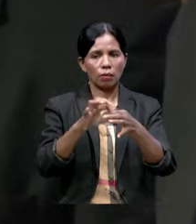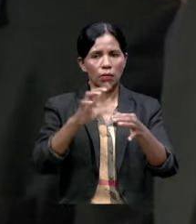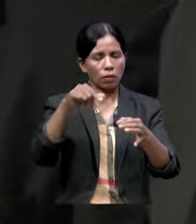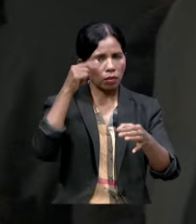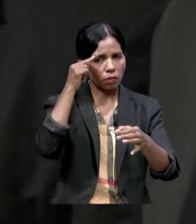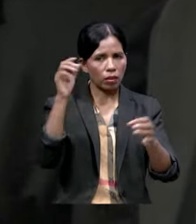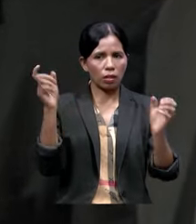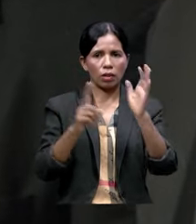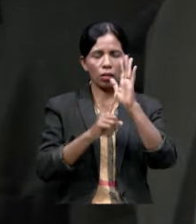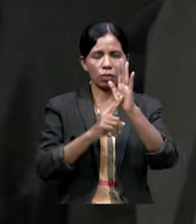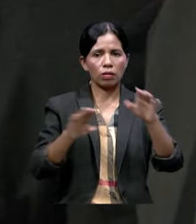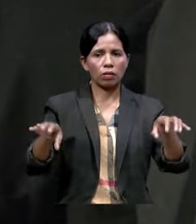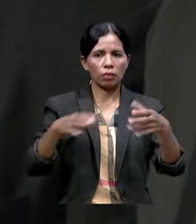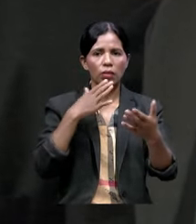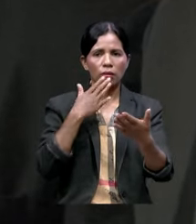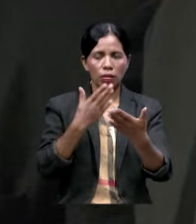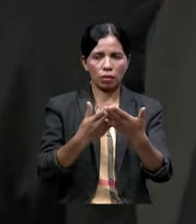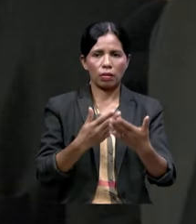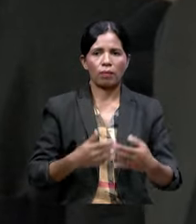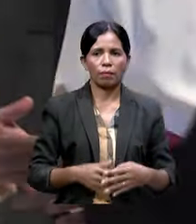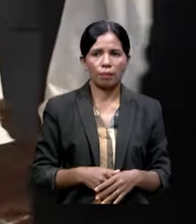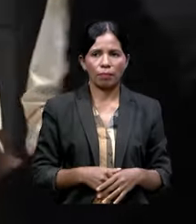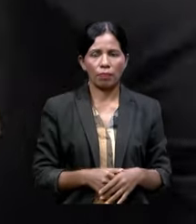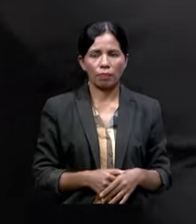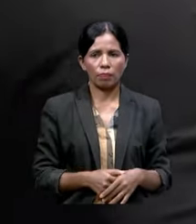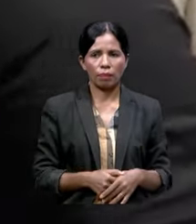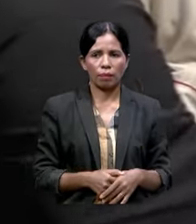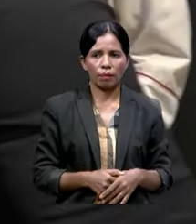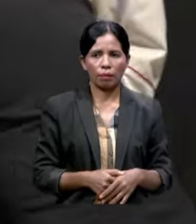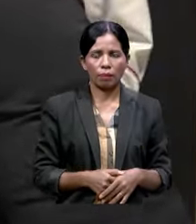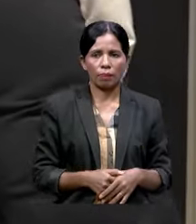nebe lahatudo progresu ye serviso. Romualdo Neves, Jaime dos Santos, Ziemen.